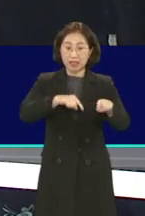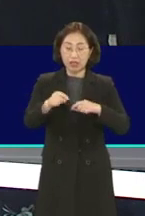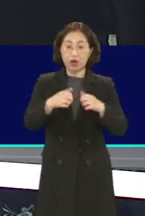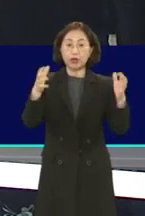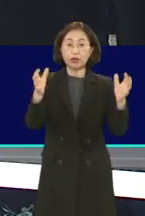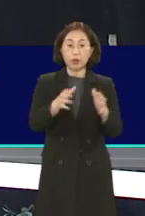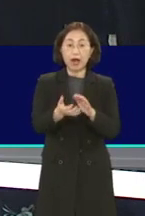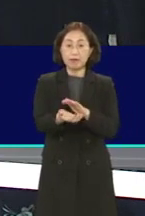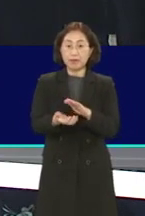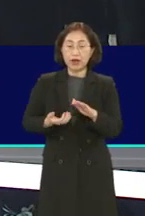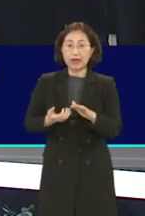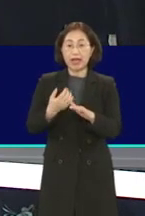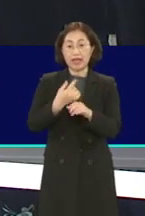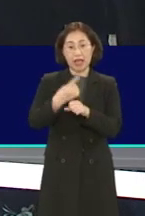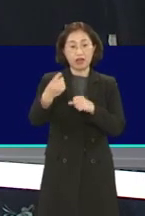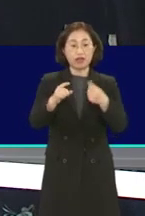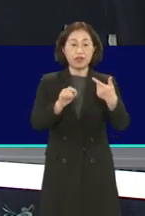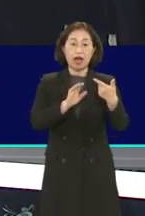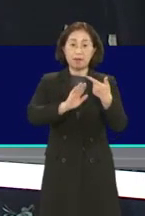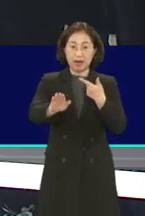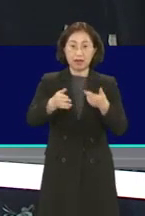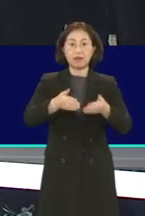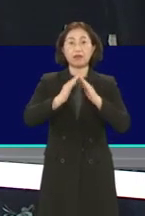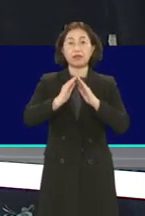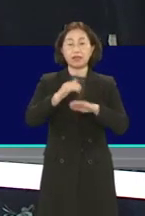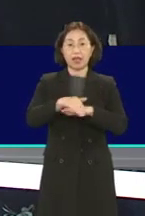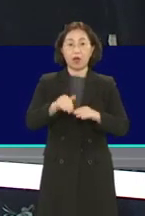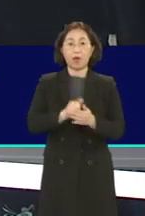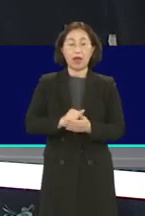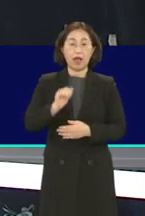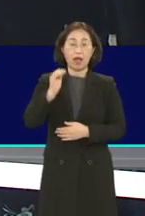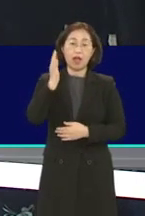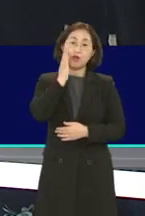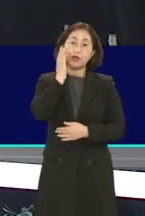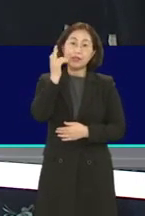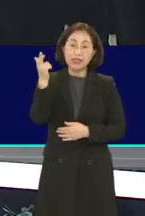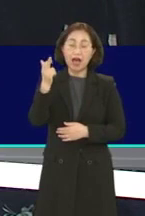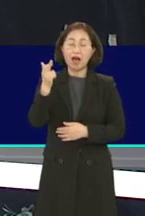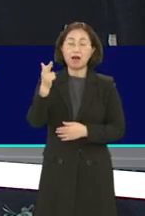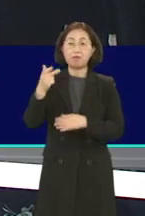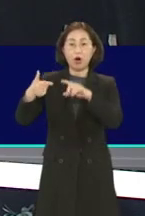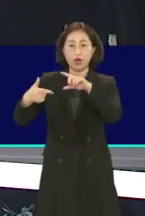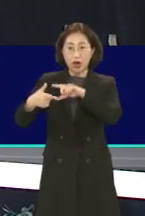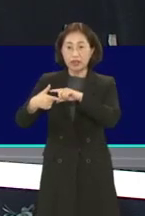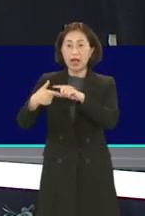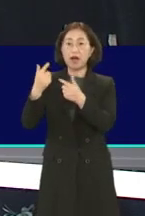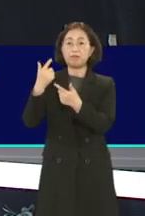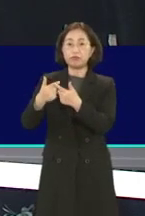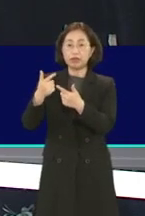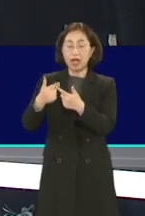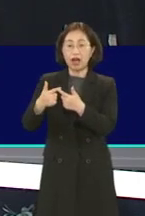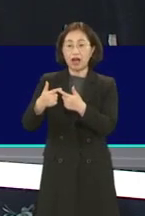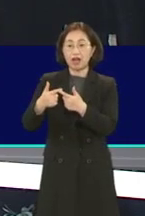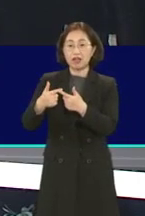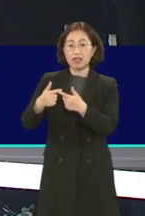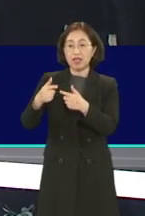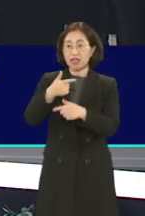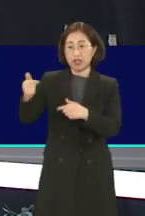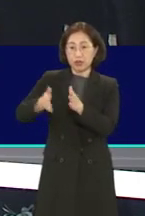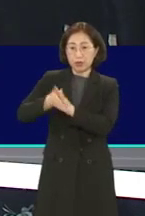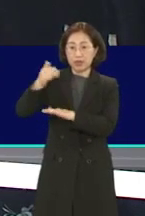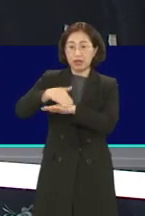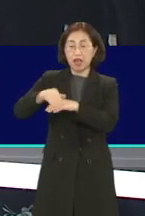내년 하반기쯤 설립될 전망입니다. 최근 부산, 울산, 경남 메가시티 구상이 사실상 좌초된 상황에서 충청권